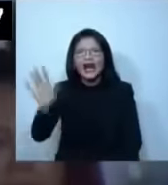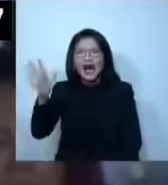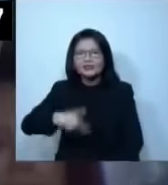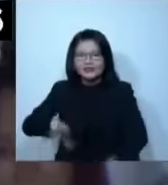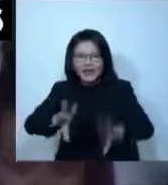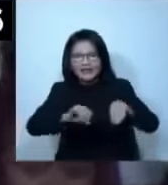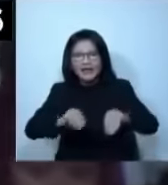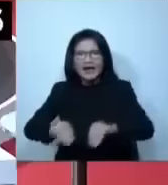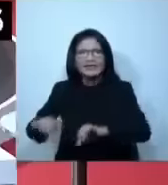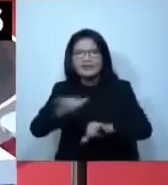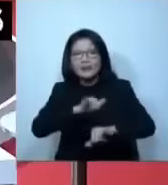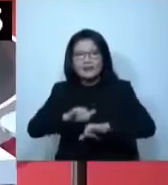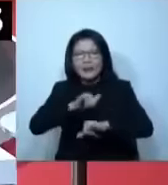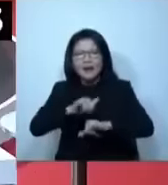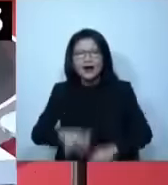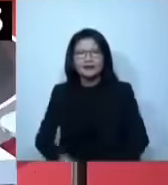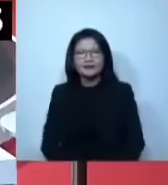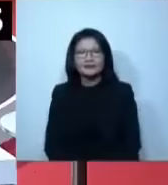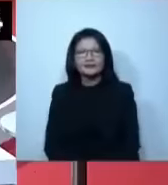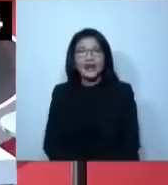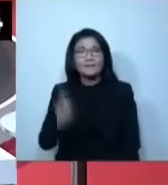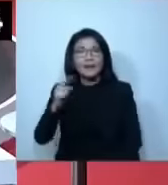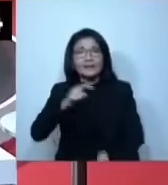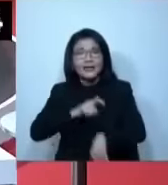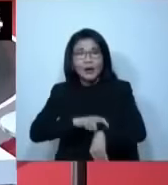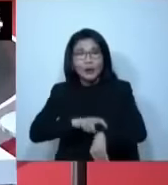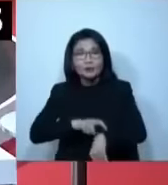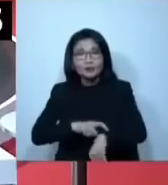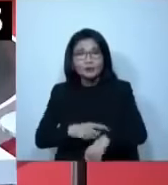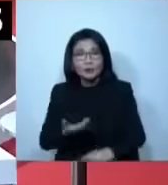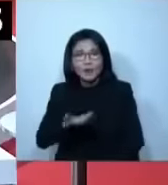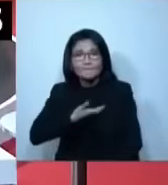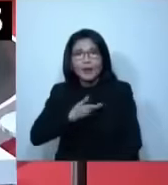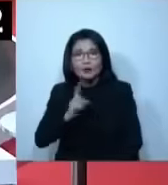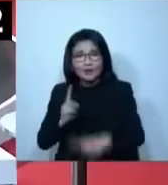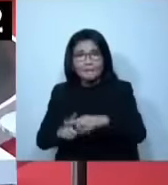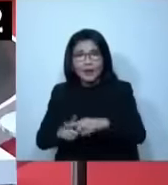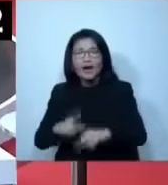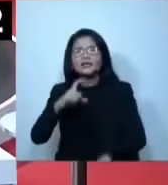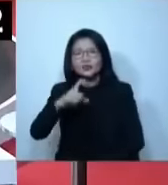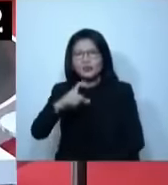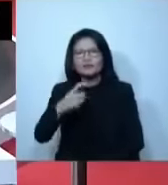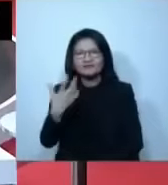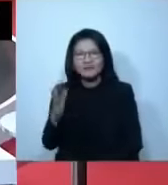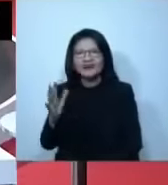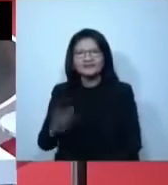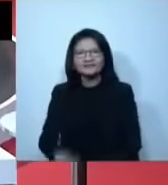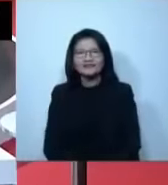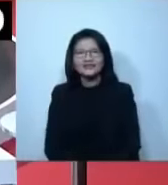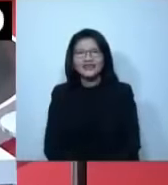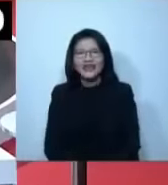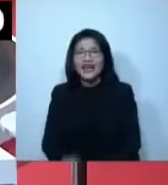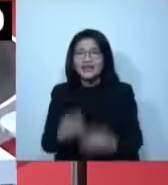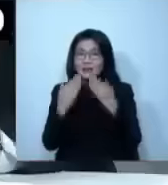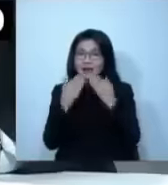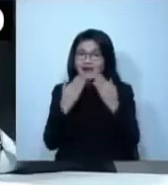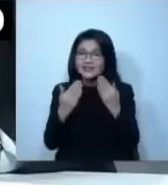nanti. Baik. Masih ada waktu? Mau ditambahkan, Pak? Cukup. Cukup? Cukup. Baik. Baik, terima